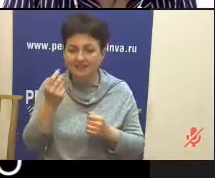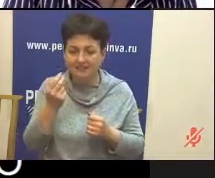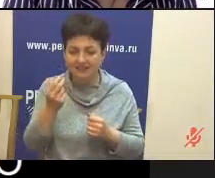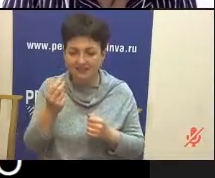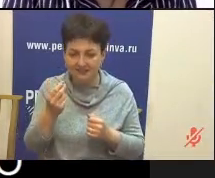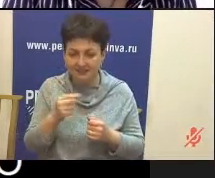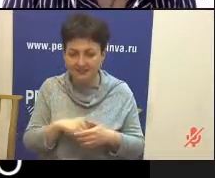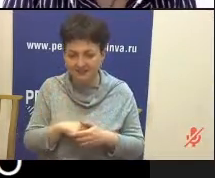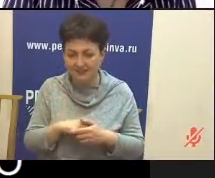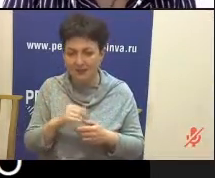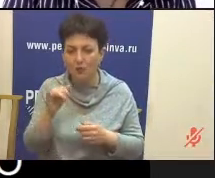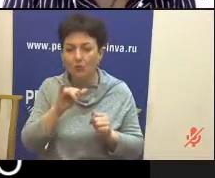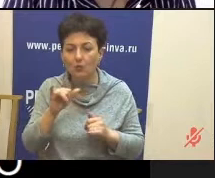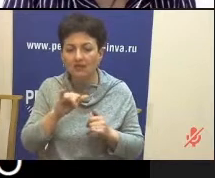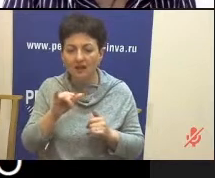деньги,